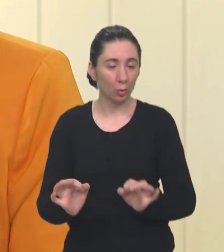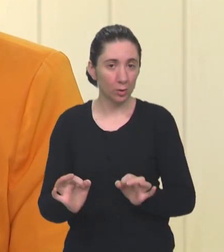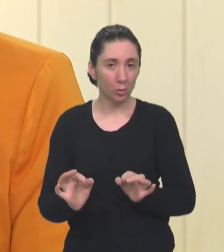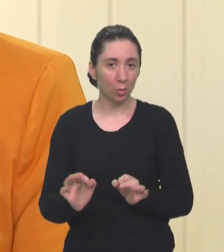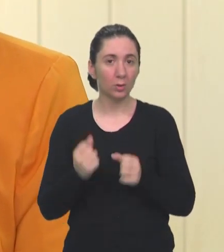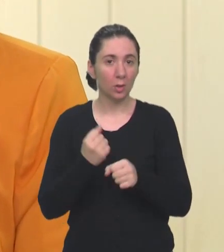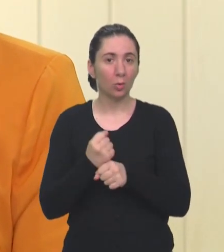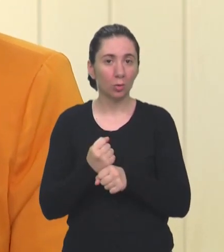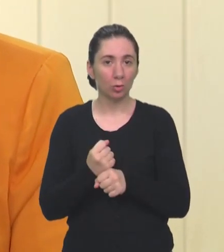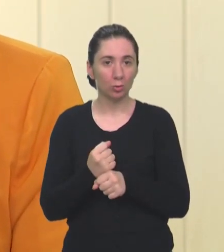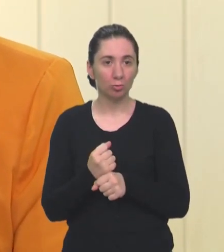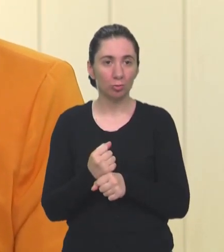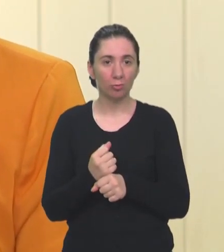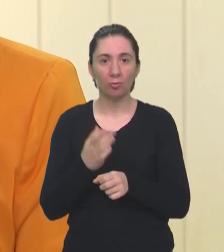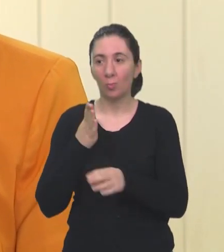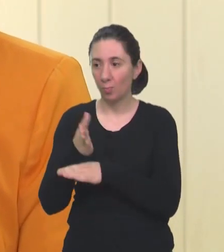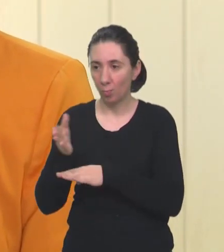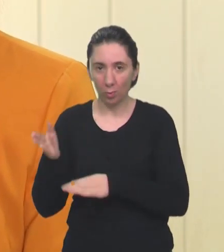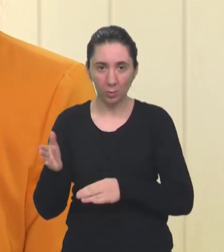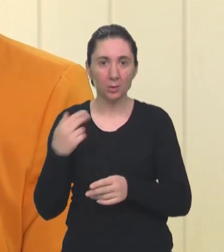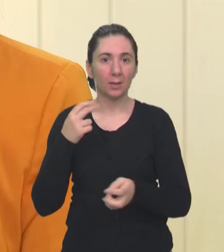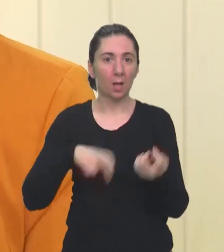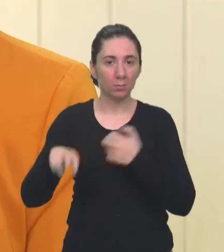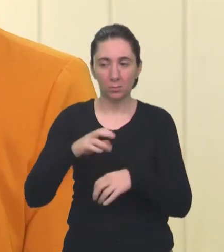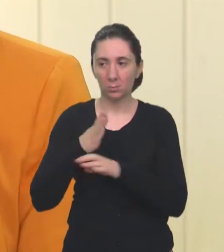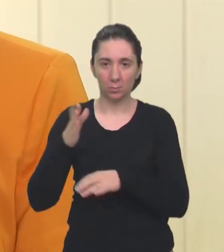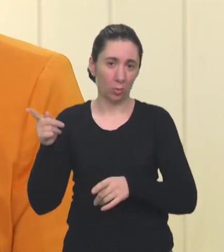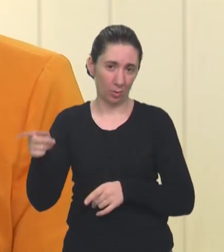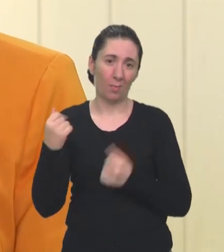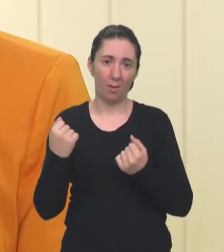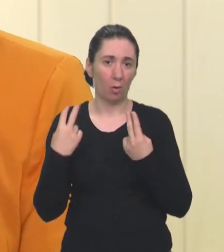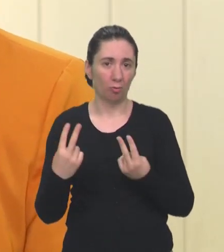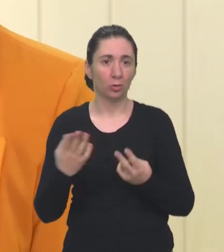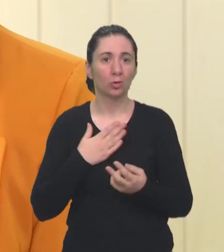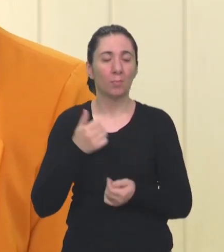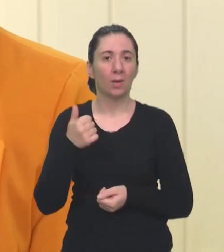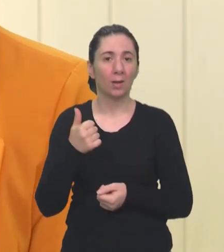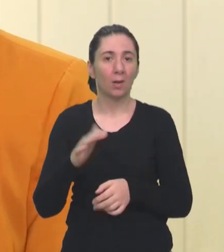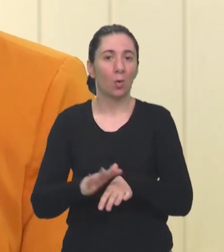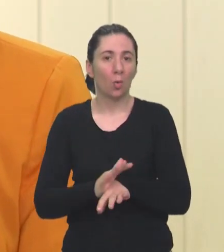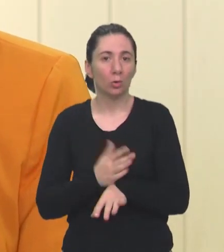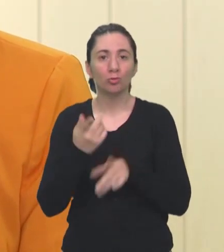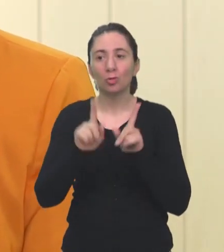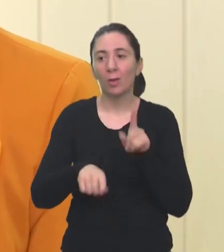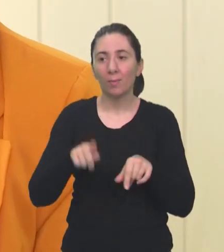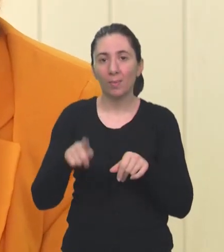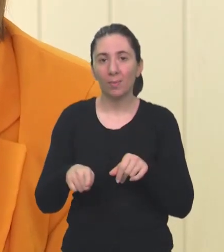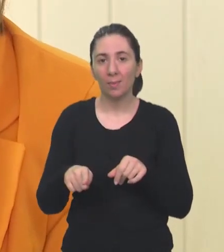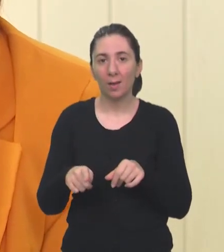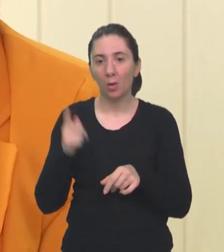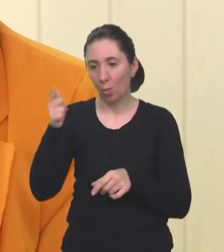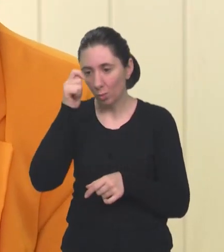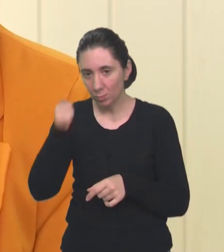se održavaju redovite i terenski posjeti, da ih obilazimo. To je njima iznimno važno da imaju taj jedan osjećaj da ih neko, da ih